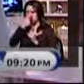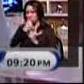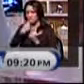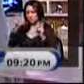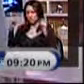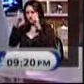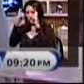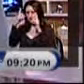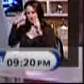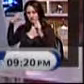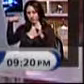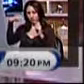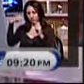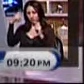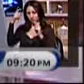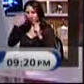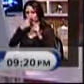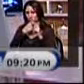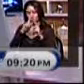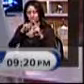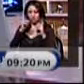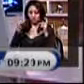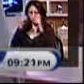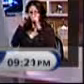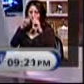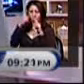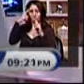الاخوان، في حركه مقاومه الاخوان، واخد بالك؟